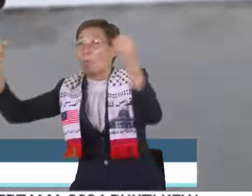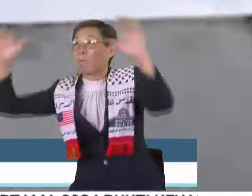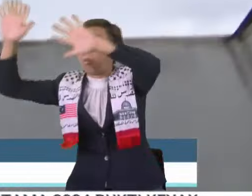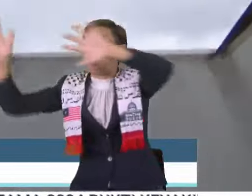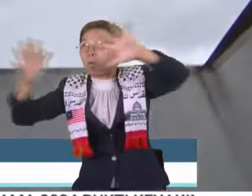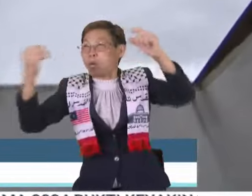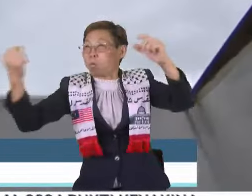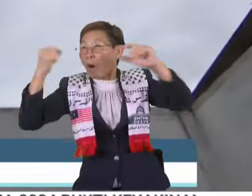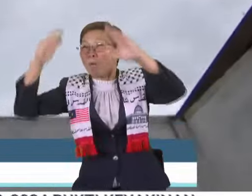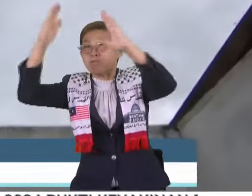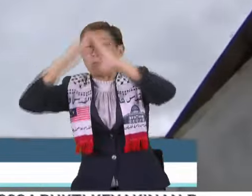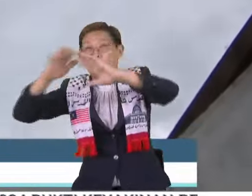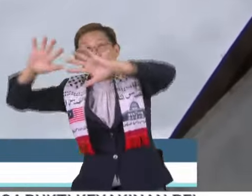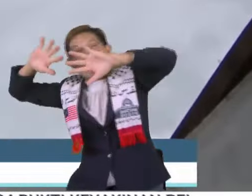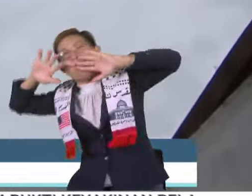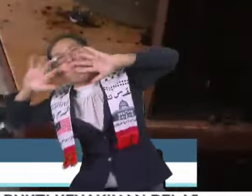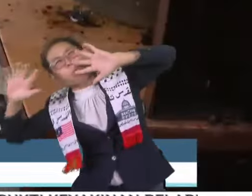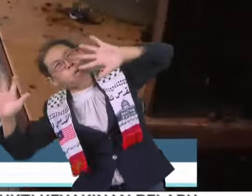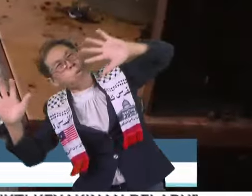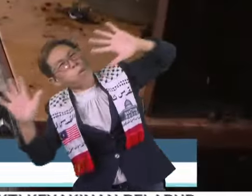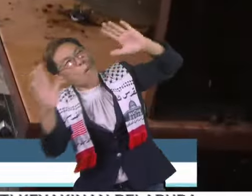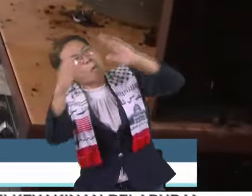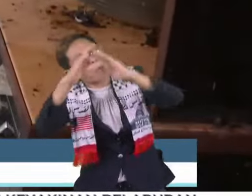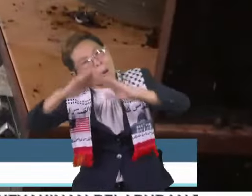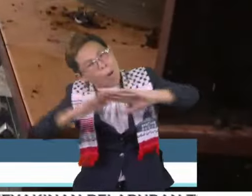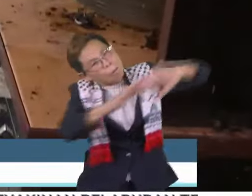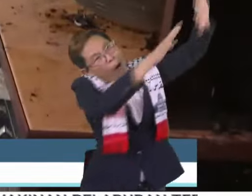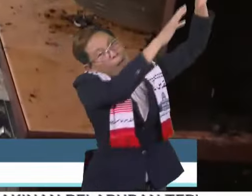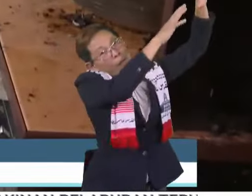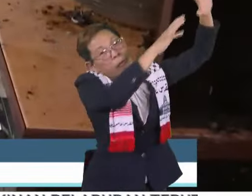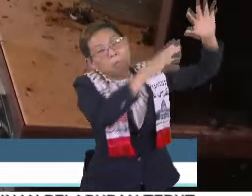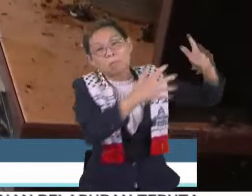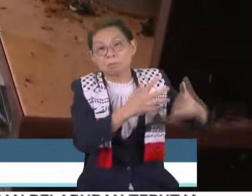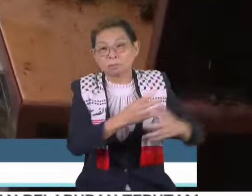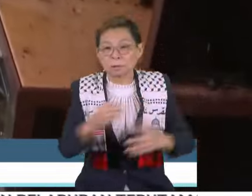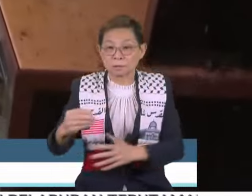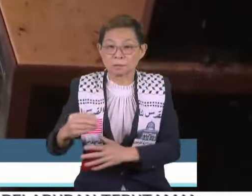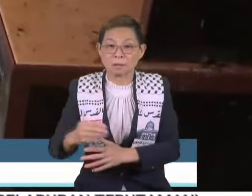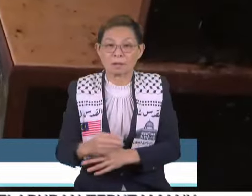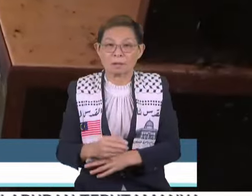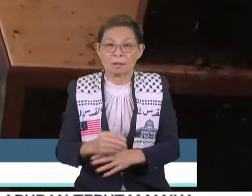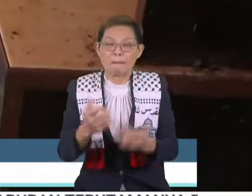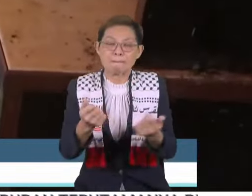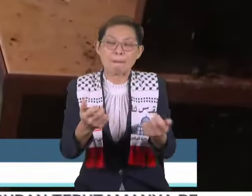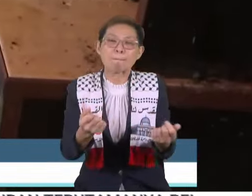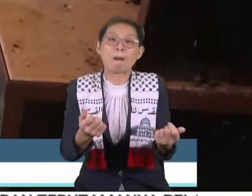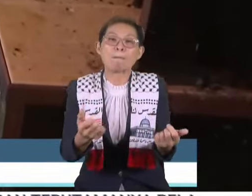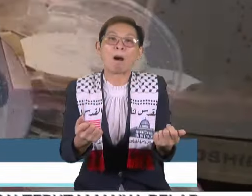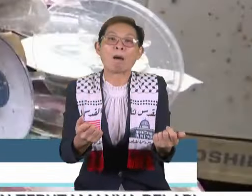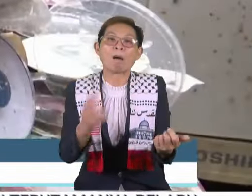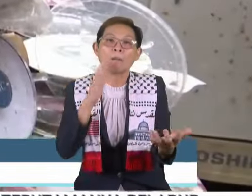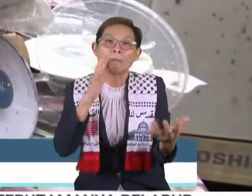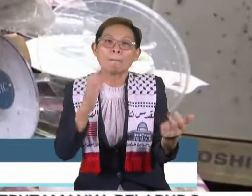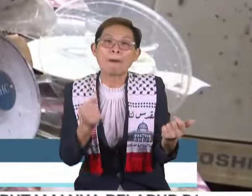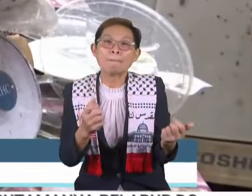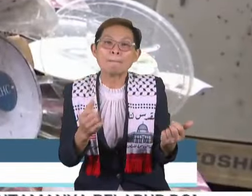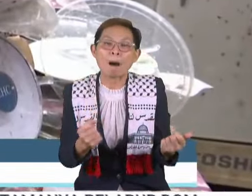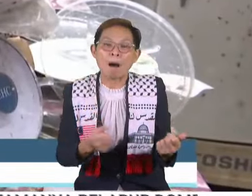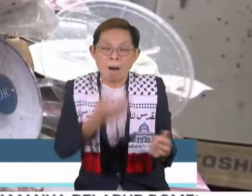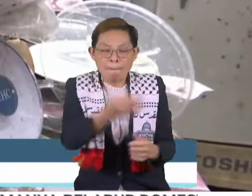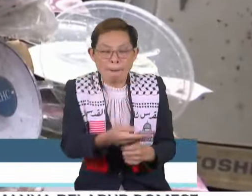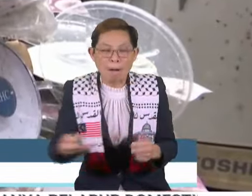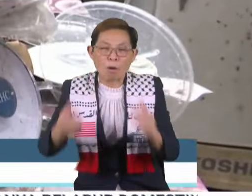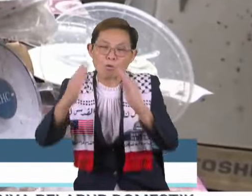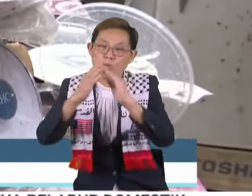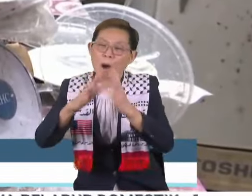Tu. Boleh main tengok tu bah dah rumah. Basah habis sampai kaki baju pun basah. Terlerak habis. Barang-barang pada